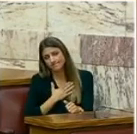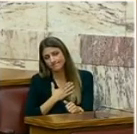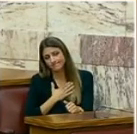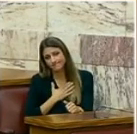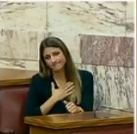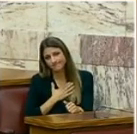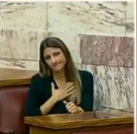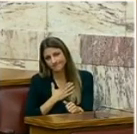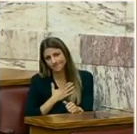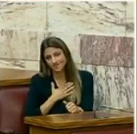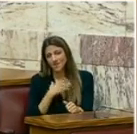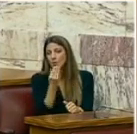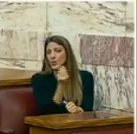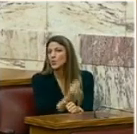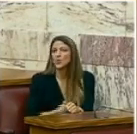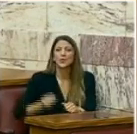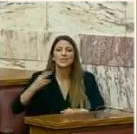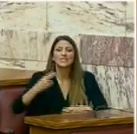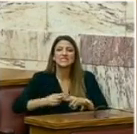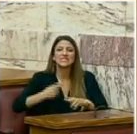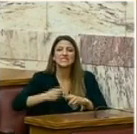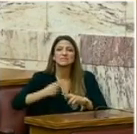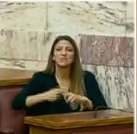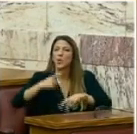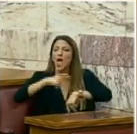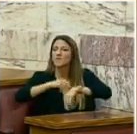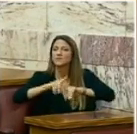ότι το πιο σημαντικό συμπέρασμα, αγαπητοί συνάδελφοι,